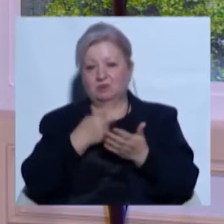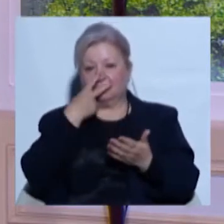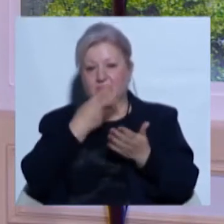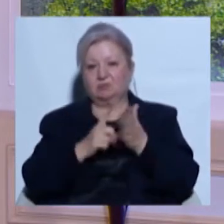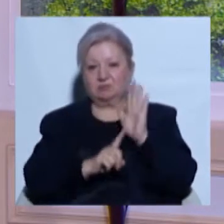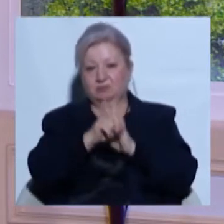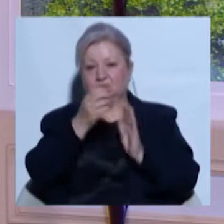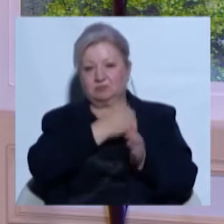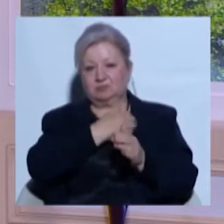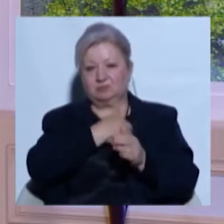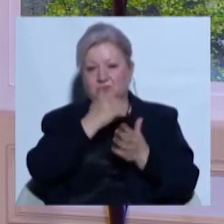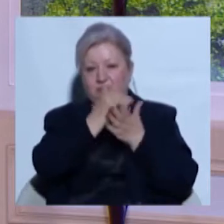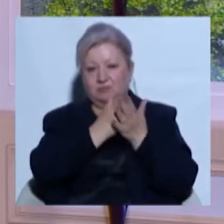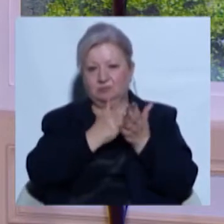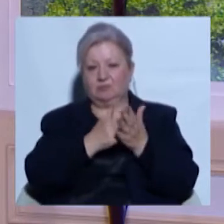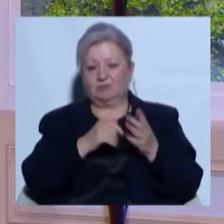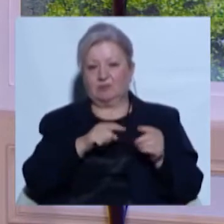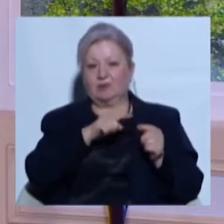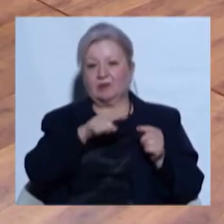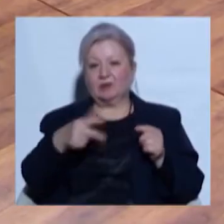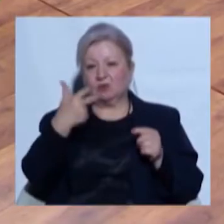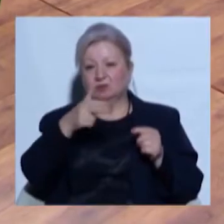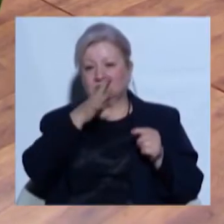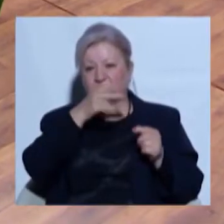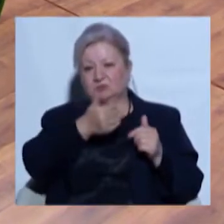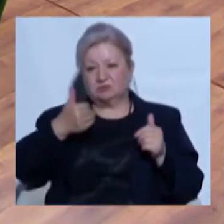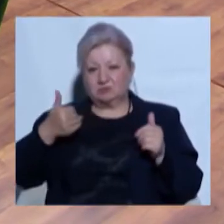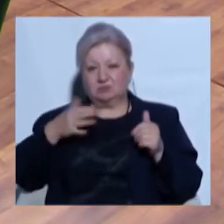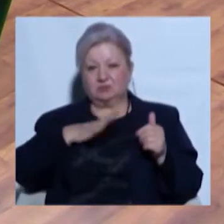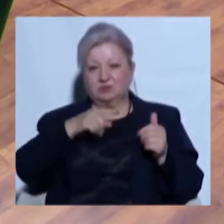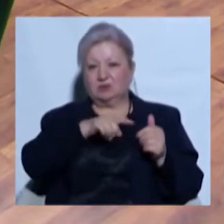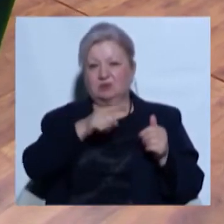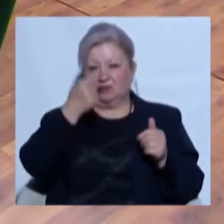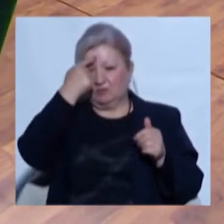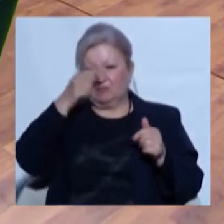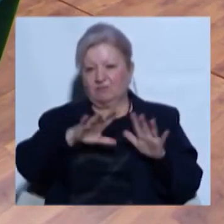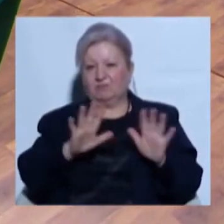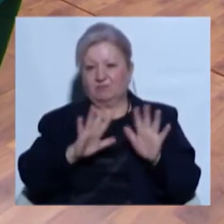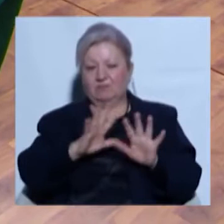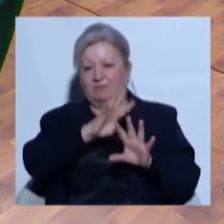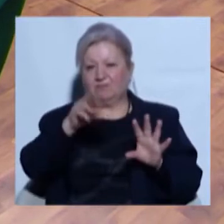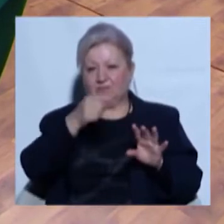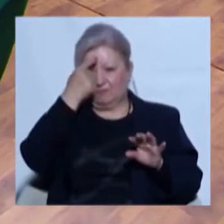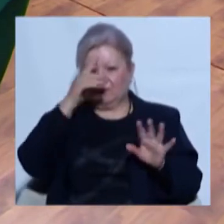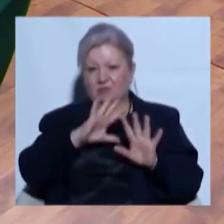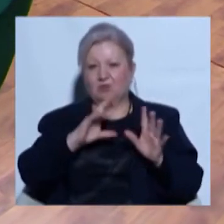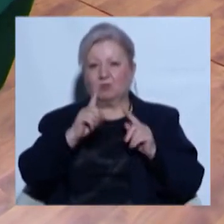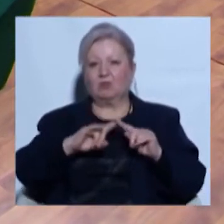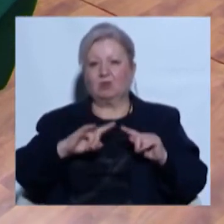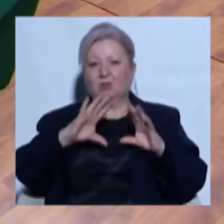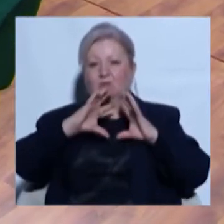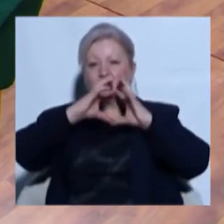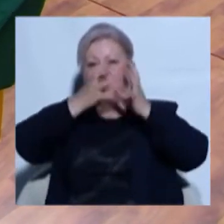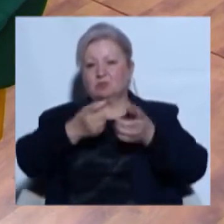გაკვეთილი. სულ რაღაც 30-ოდე წლის წინ ვერავინ წარმოიდგენდა, რომ მსოფლიოში